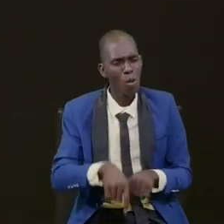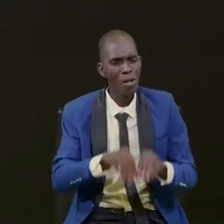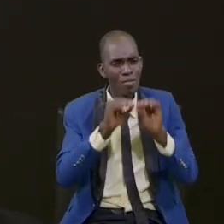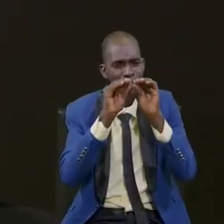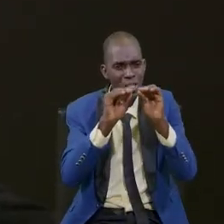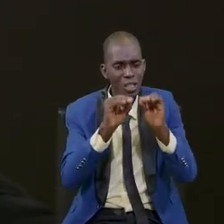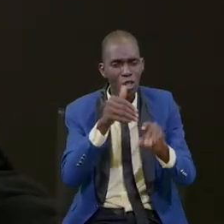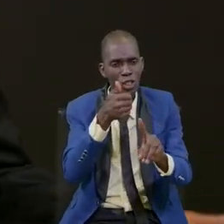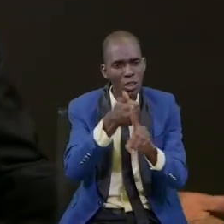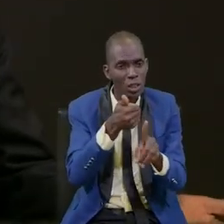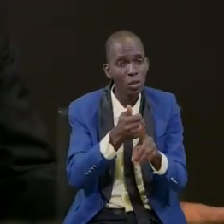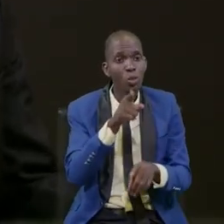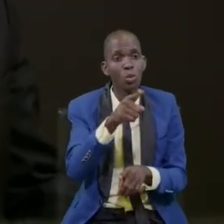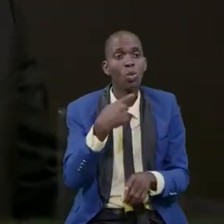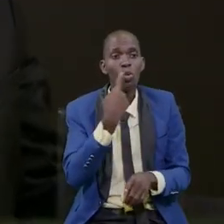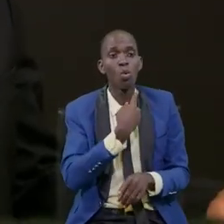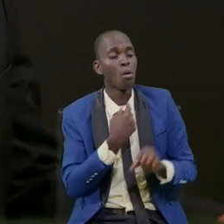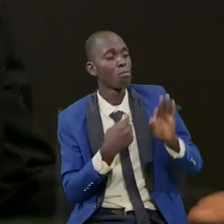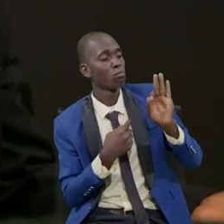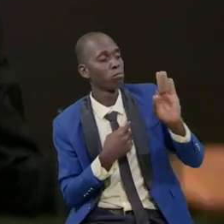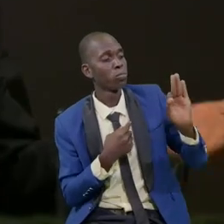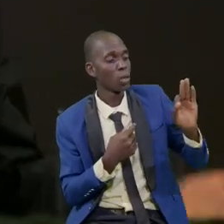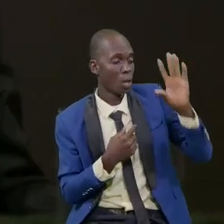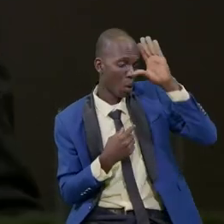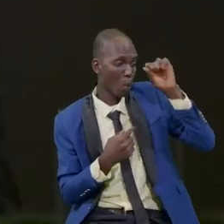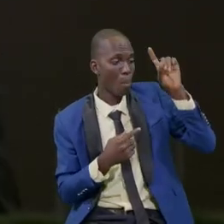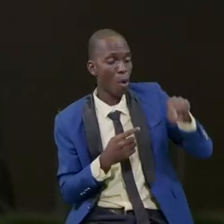d'amender leur vie avec Dieu. Et dit ici,